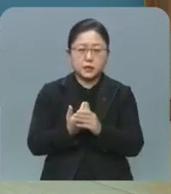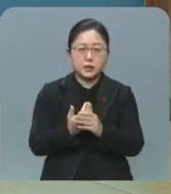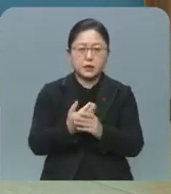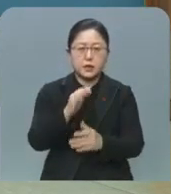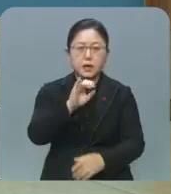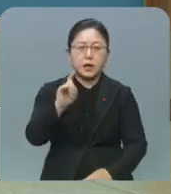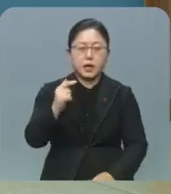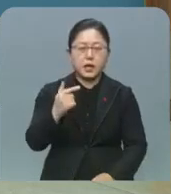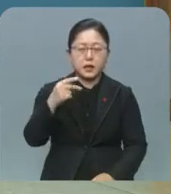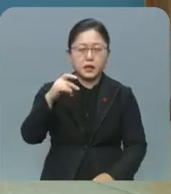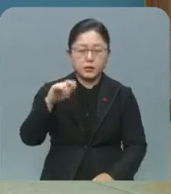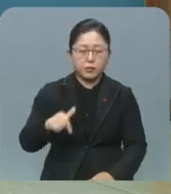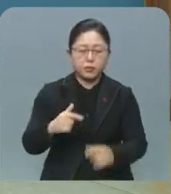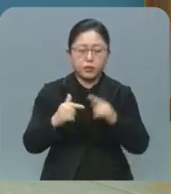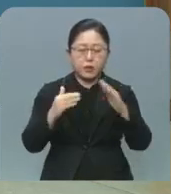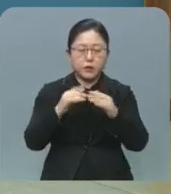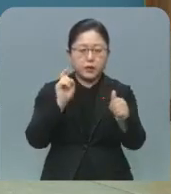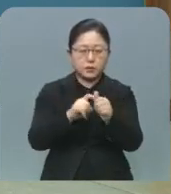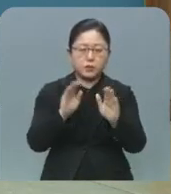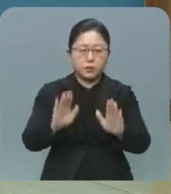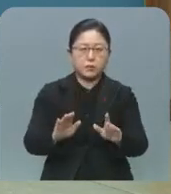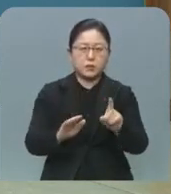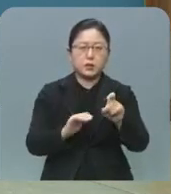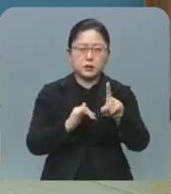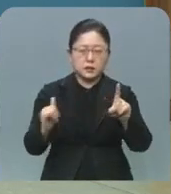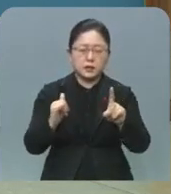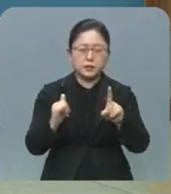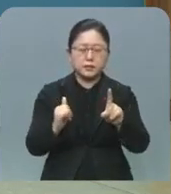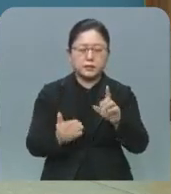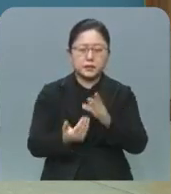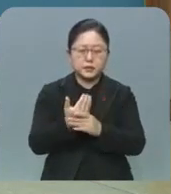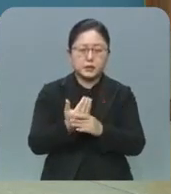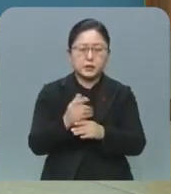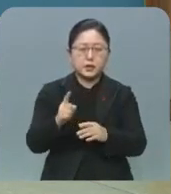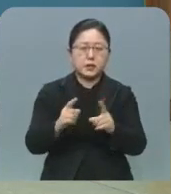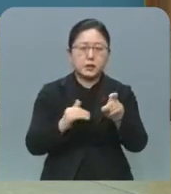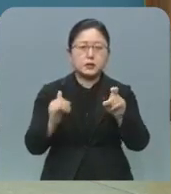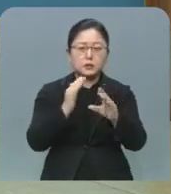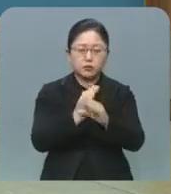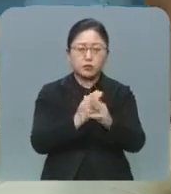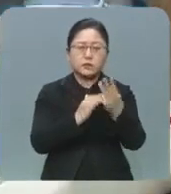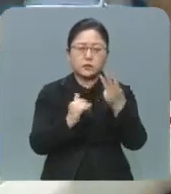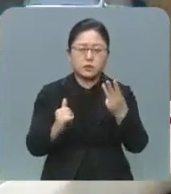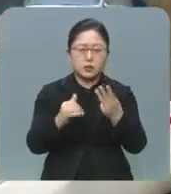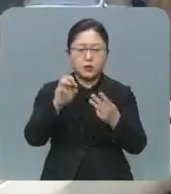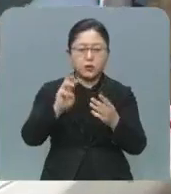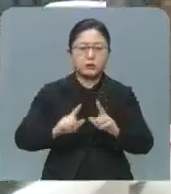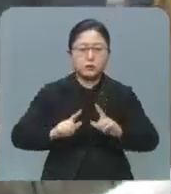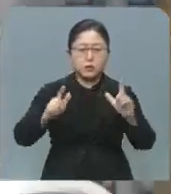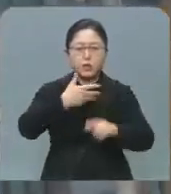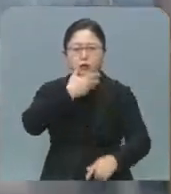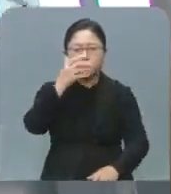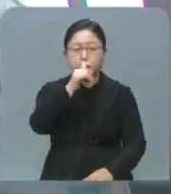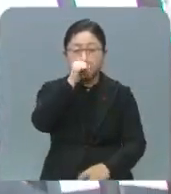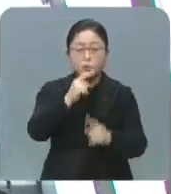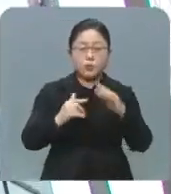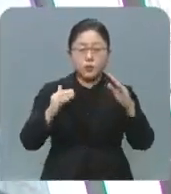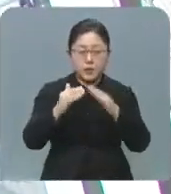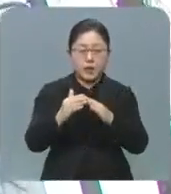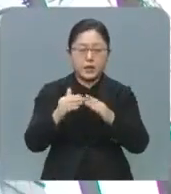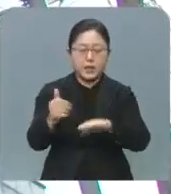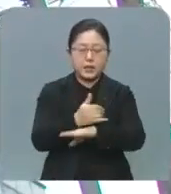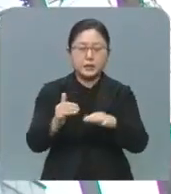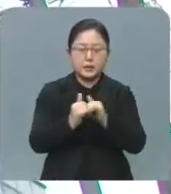이 광주 안디옥교회 관련 확진자가 오늘 11명이 나왔는데요. 이 11명 가운데 3명은 광주 동구의 꿈이 있는 교회